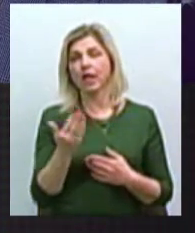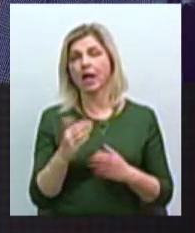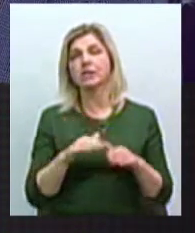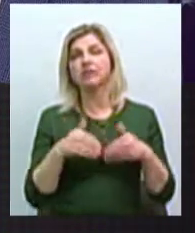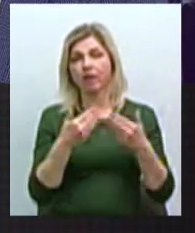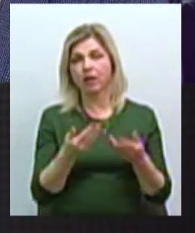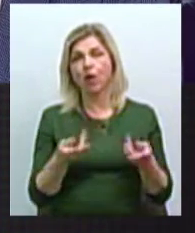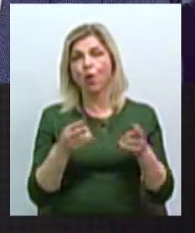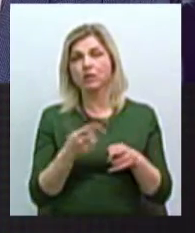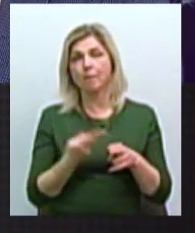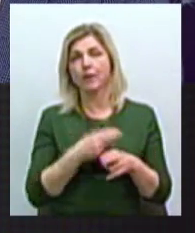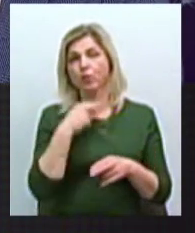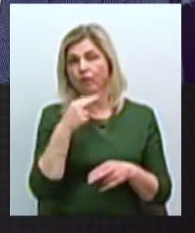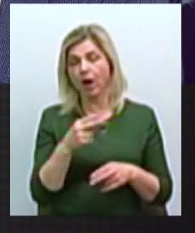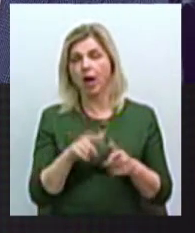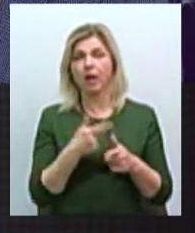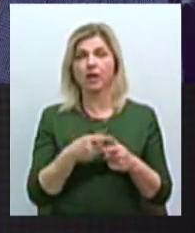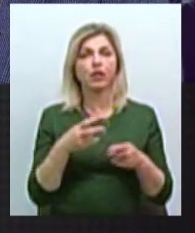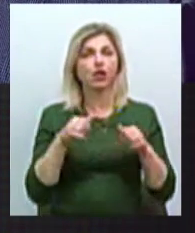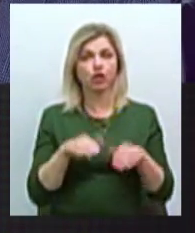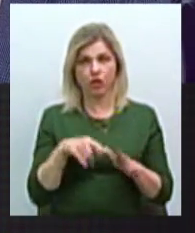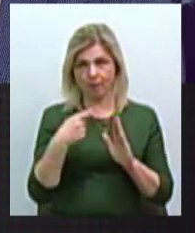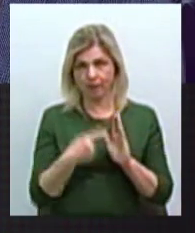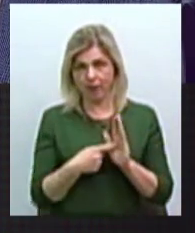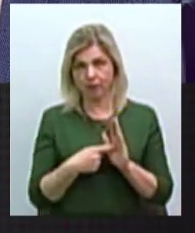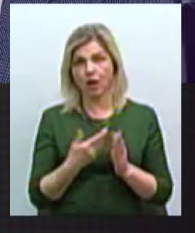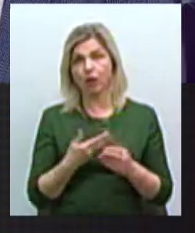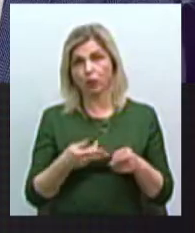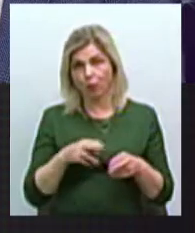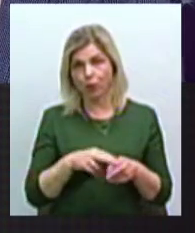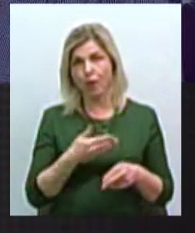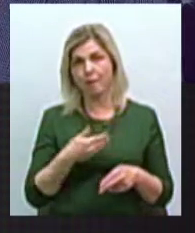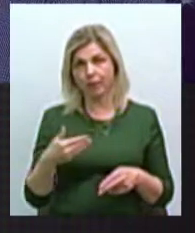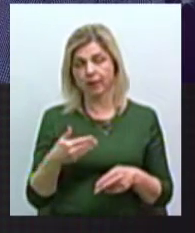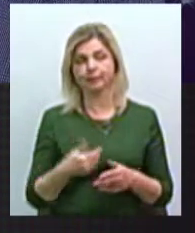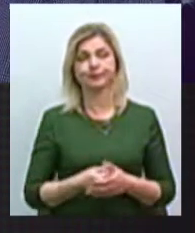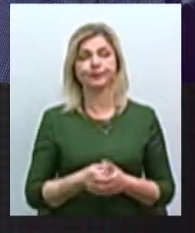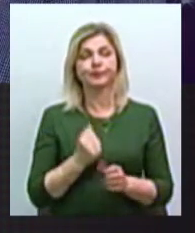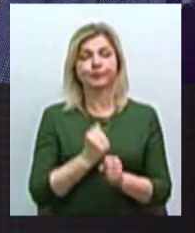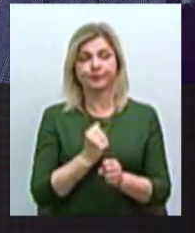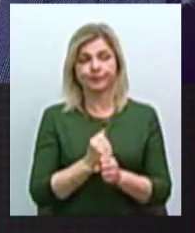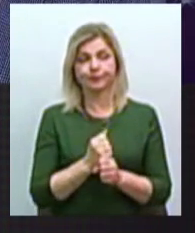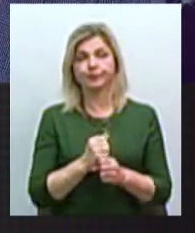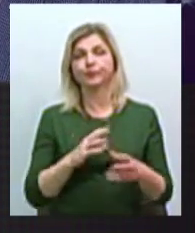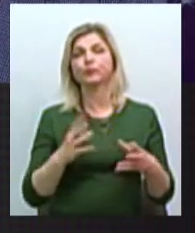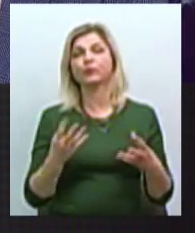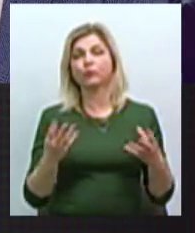залишаються без уваги або не вирішується питання по суті. Тому ми, звісно, зі свого боку проводимо спільні наради, де